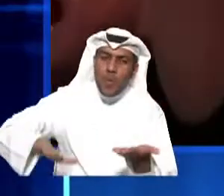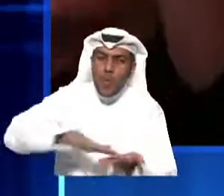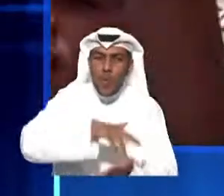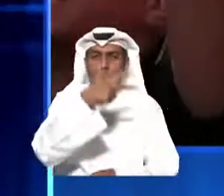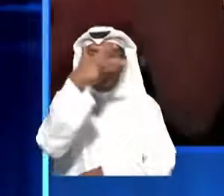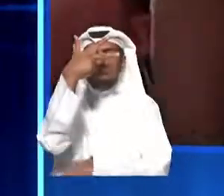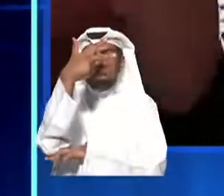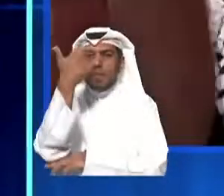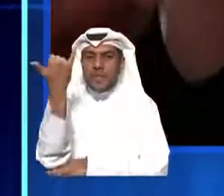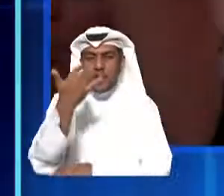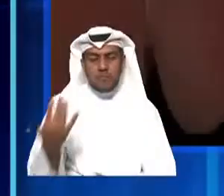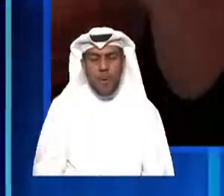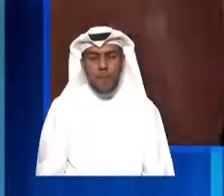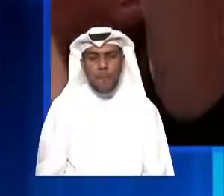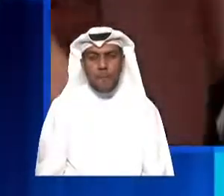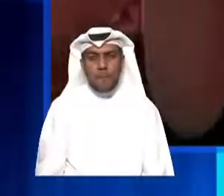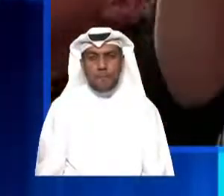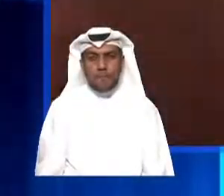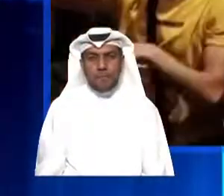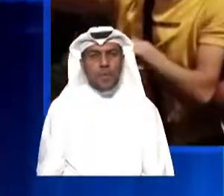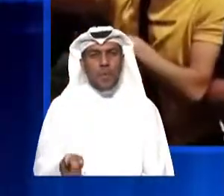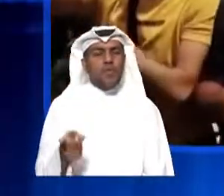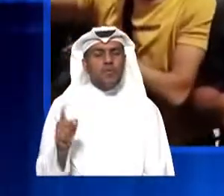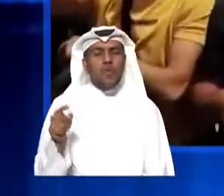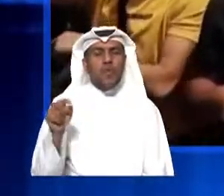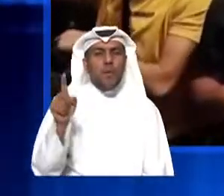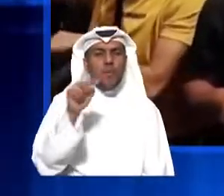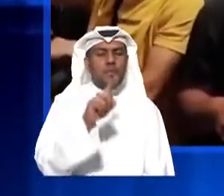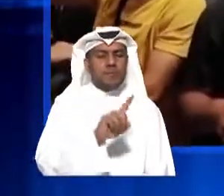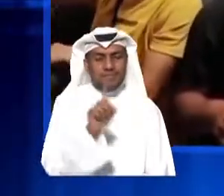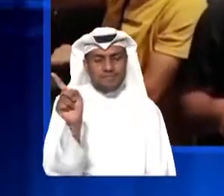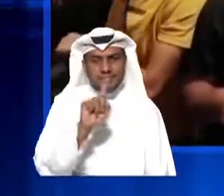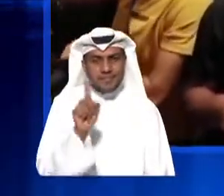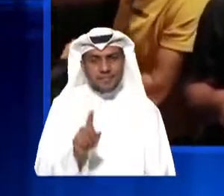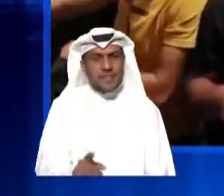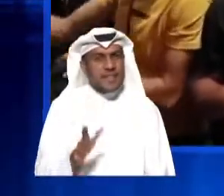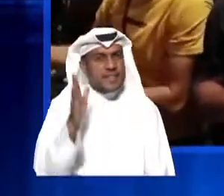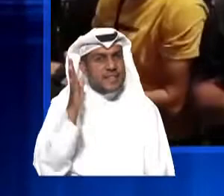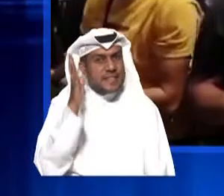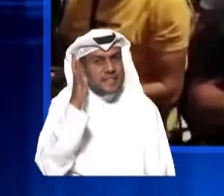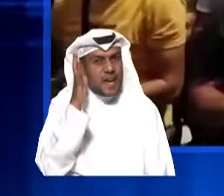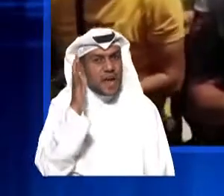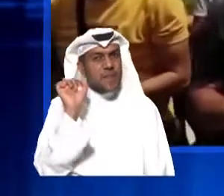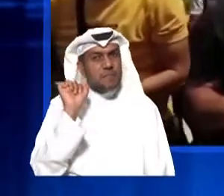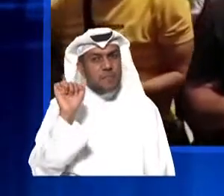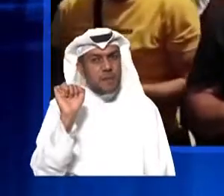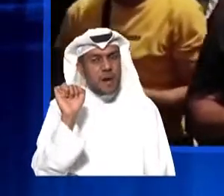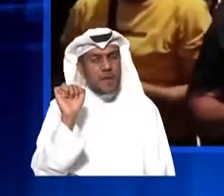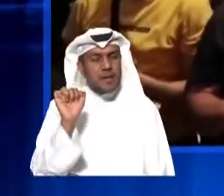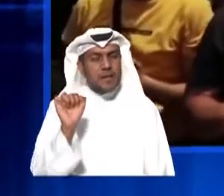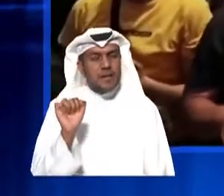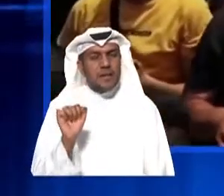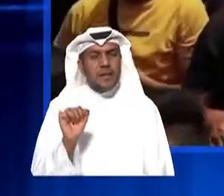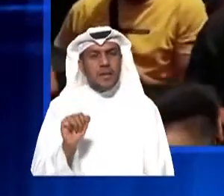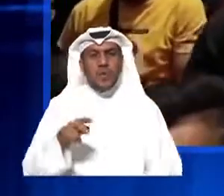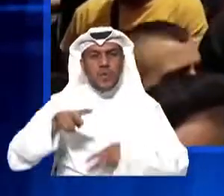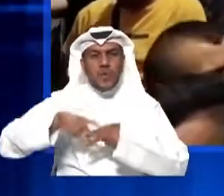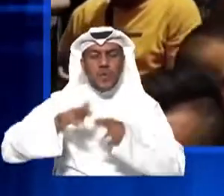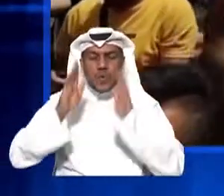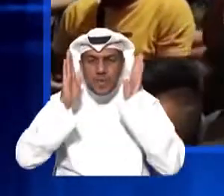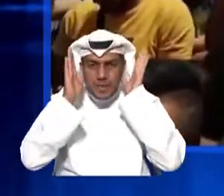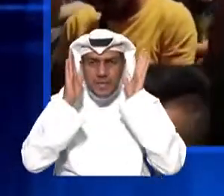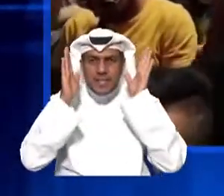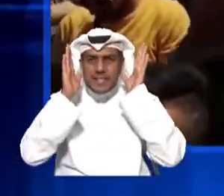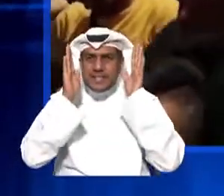التي يقومون بها بشكل يومي ويؤدون خلالها الصلوات التلمودية ويقومون